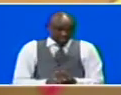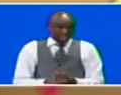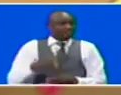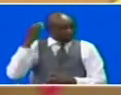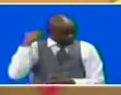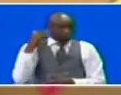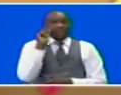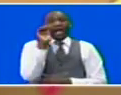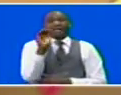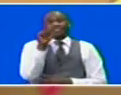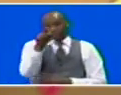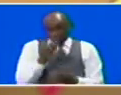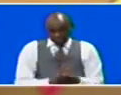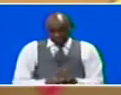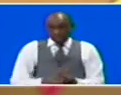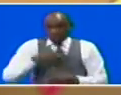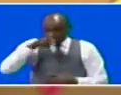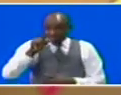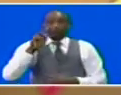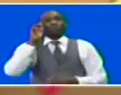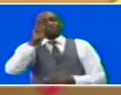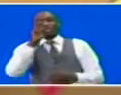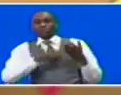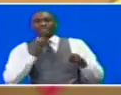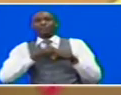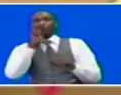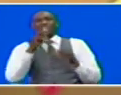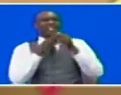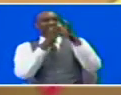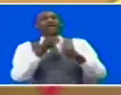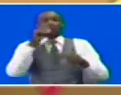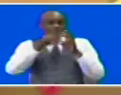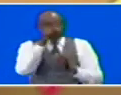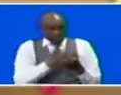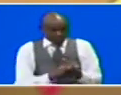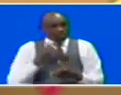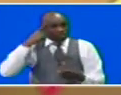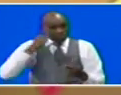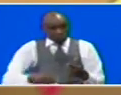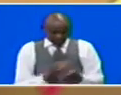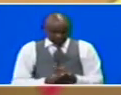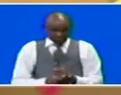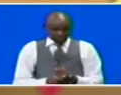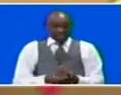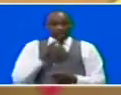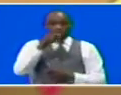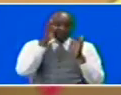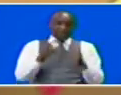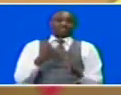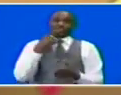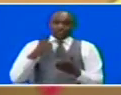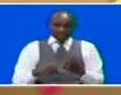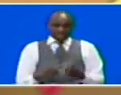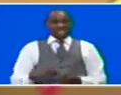tumekuuliza katika sehemu ya kauli yako, wewe huangalia nini unapomchagua kiongozi? Kuna brother Charles hapa katika mtandao wa Twitter